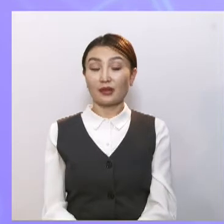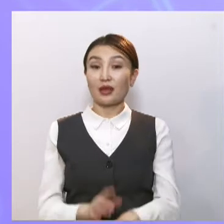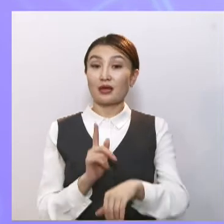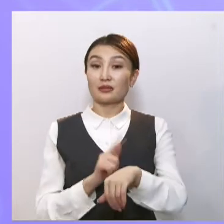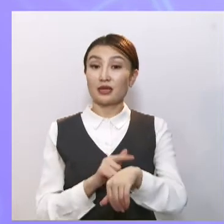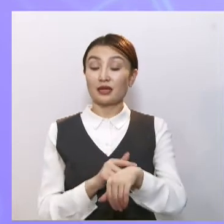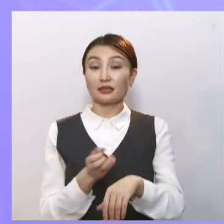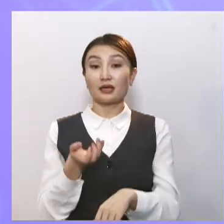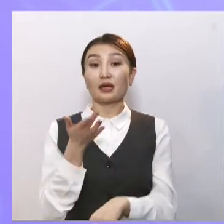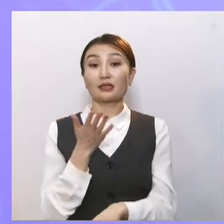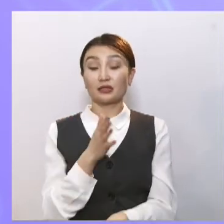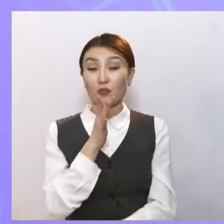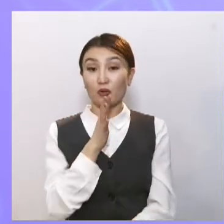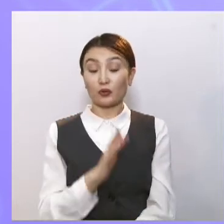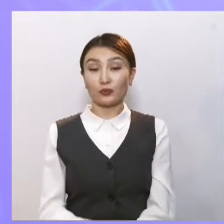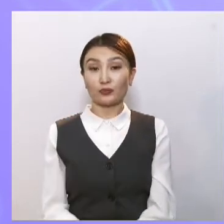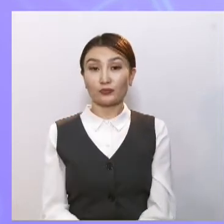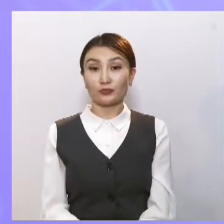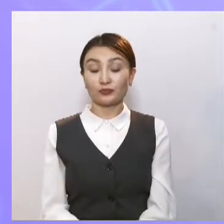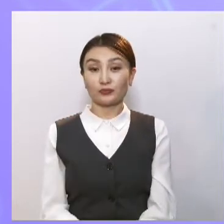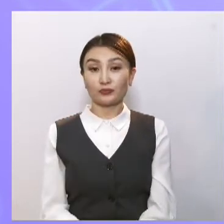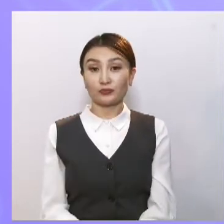Саат канча болду?